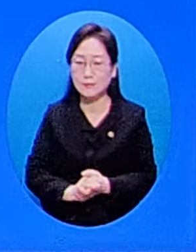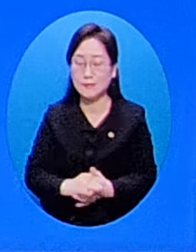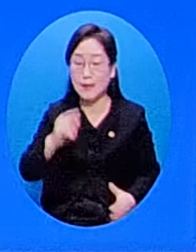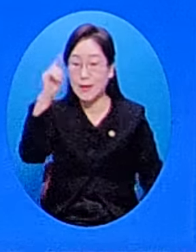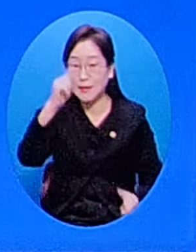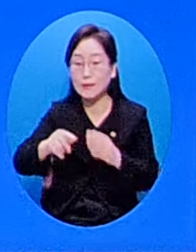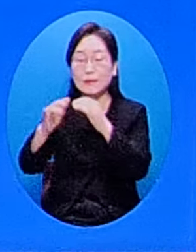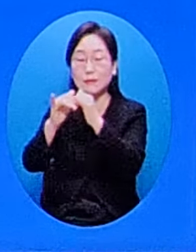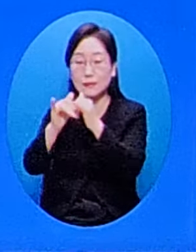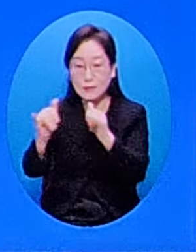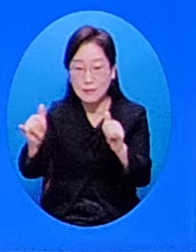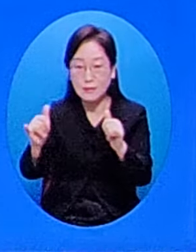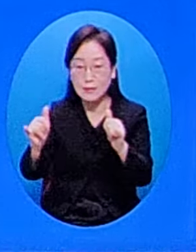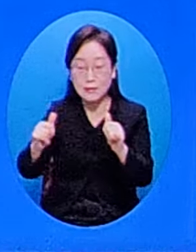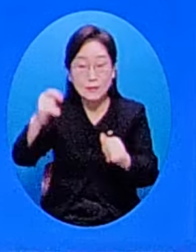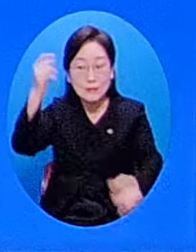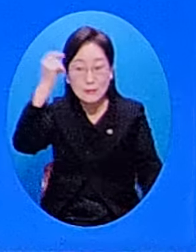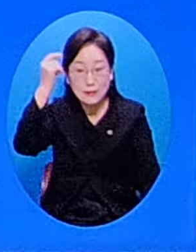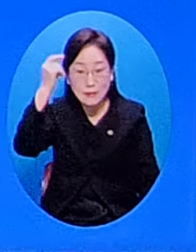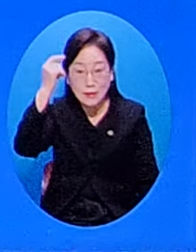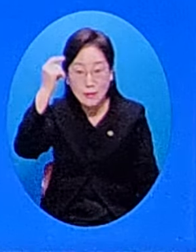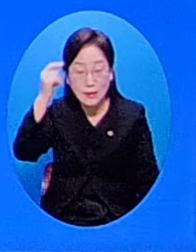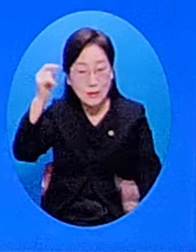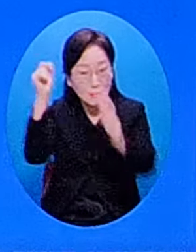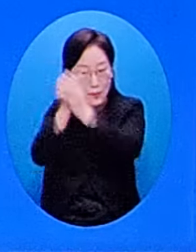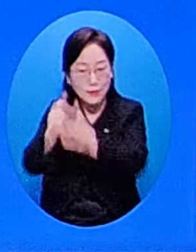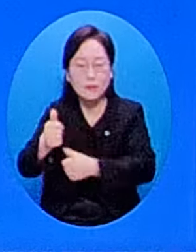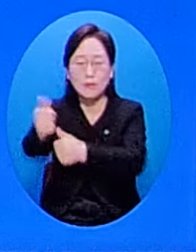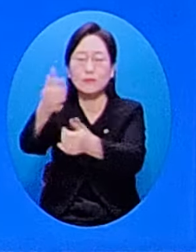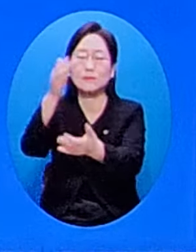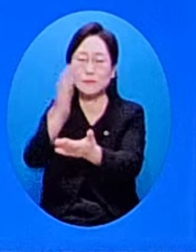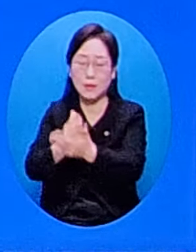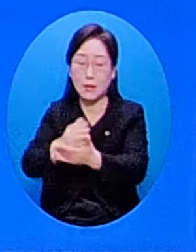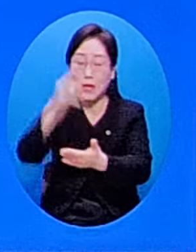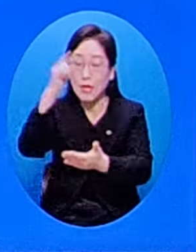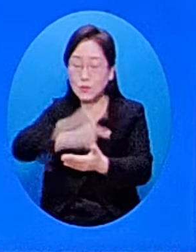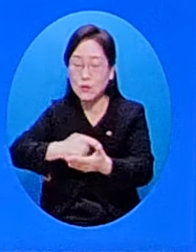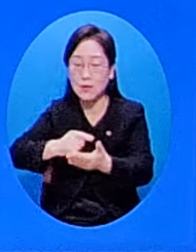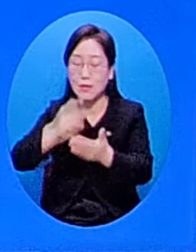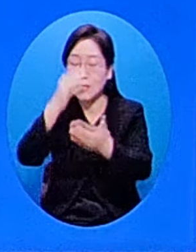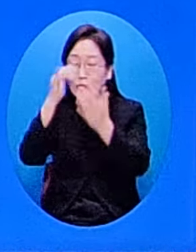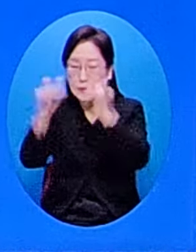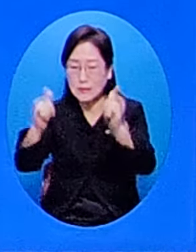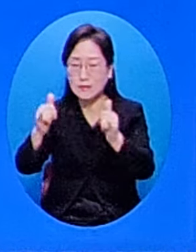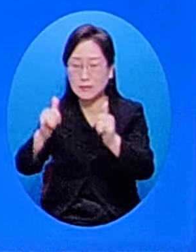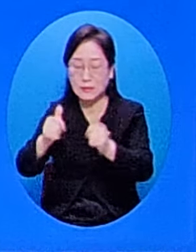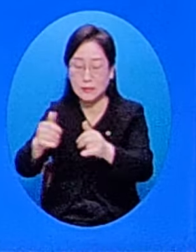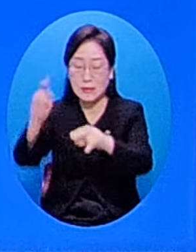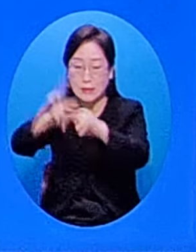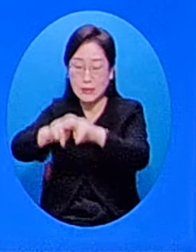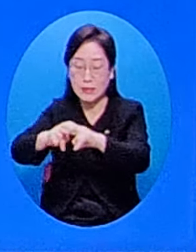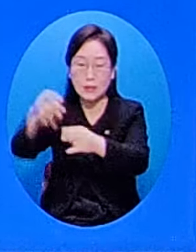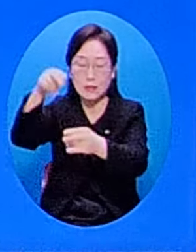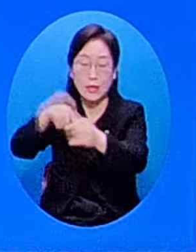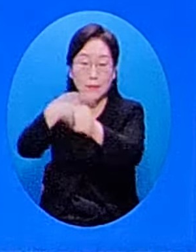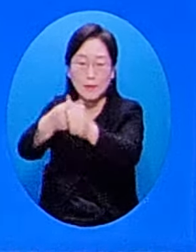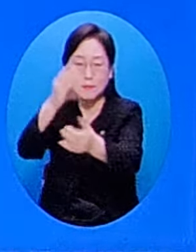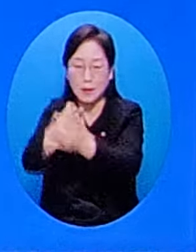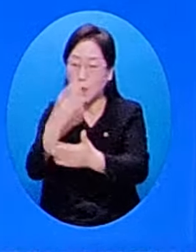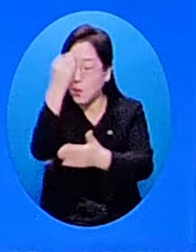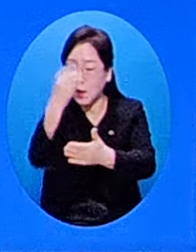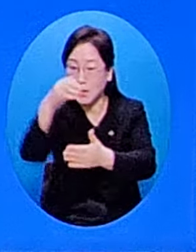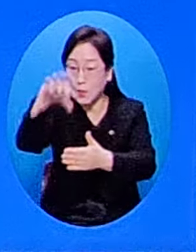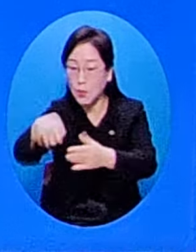악한 자들의 생각뼈를 떠나지 아니하며 죄인들의 길에 서지 아니하며 오만한 자리에 앉지 않아야